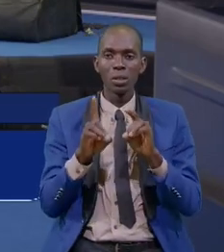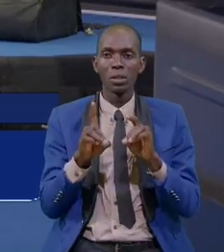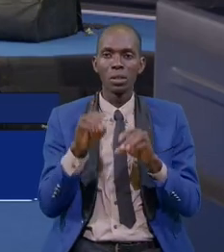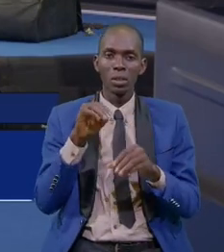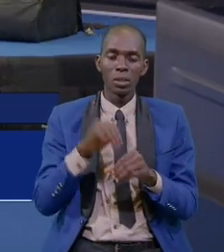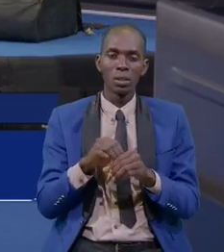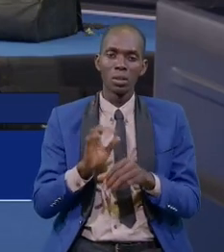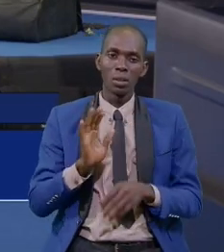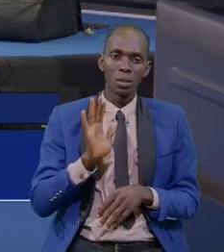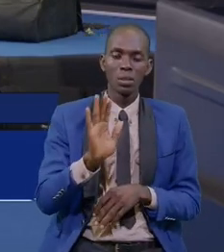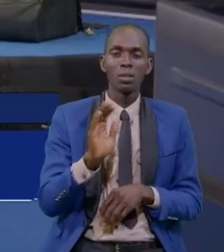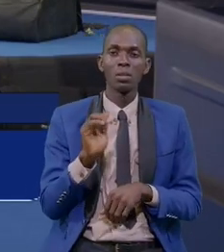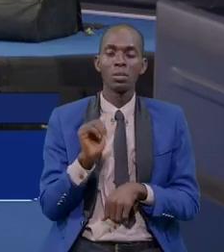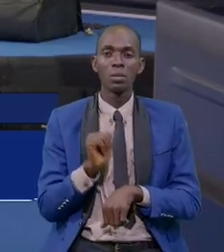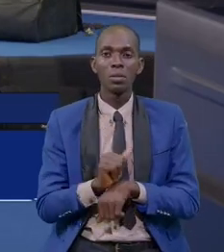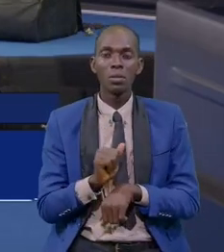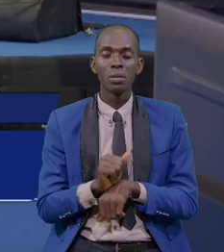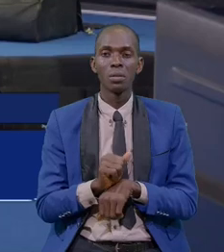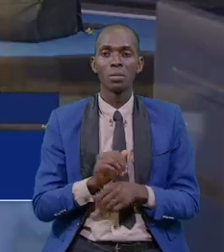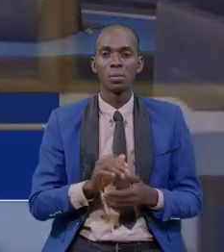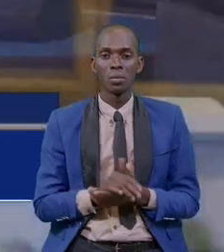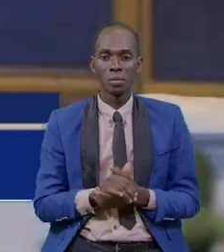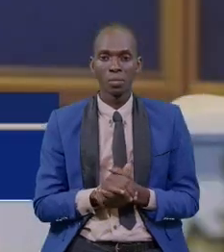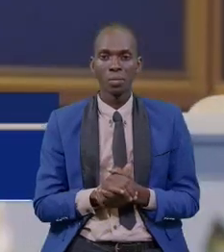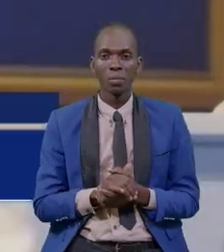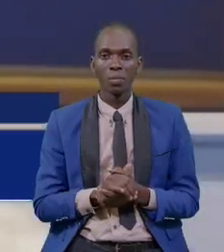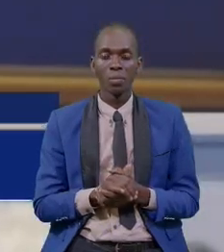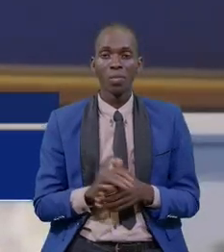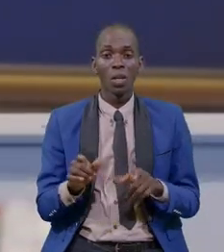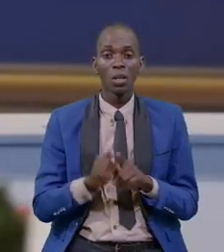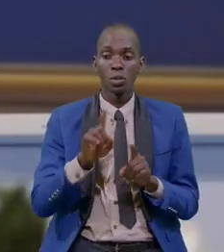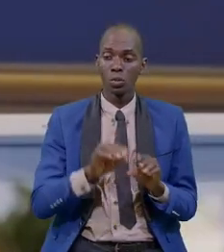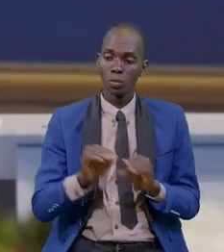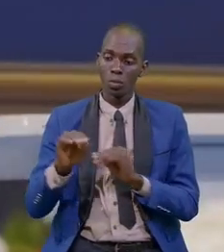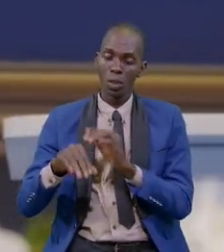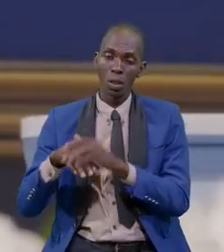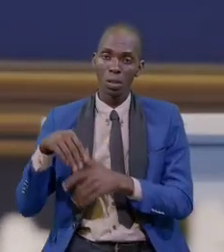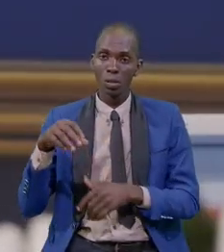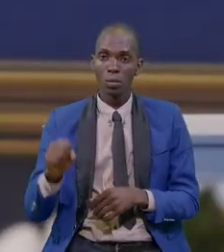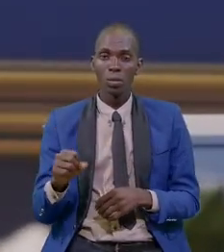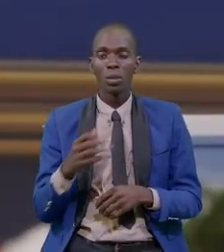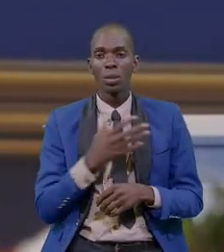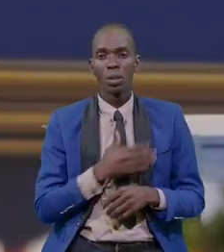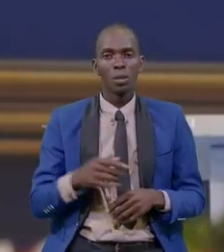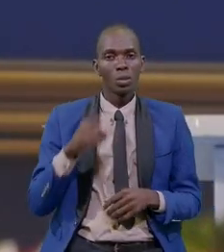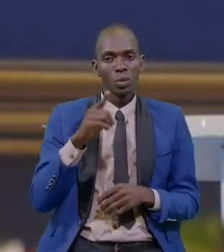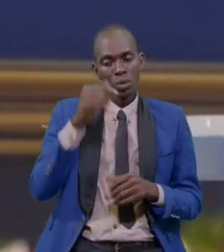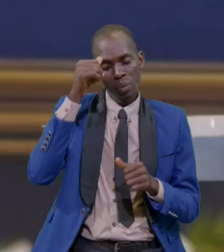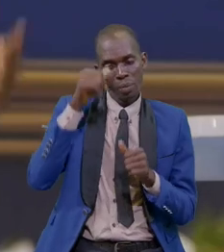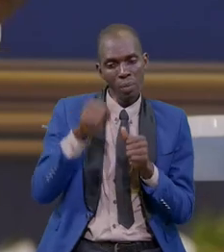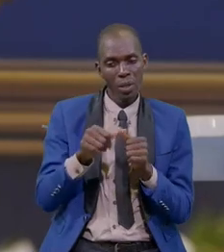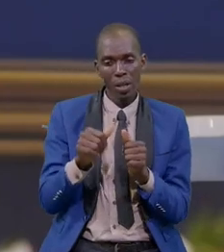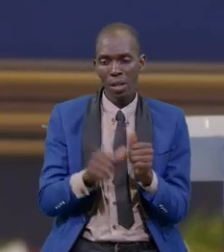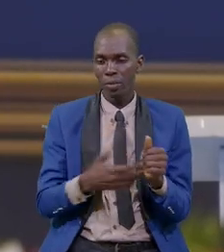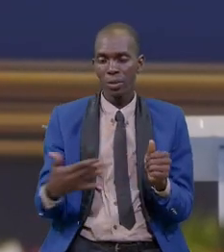dans son activité. Lorsque vous sortez et vous vous rappelez toutes les choses que nous